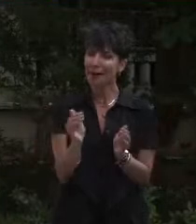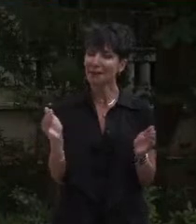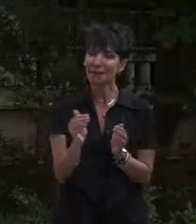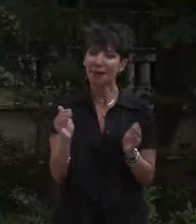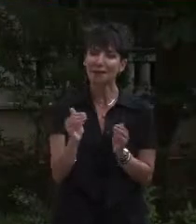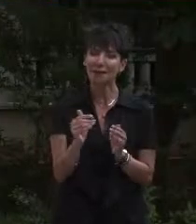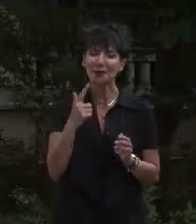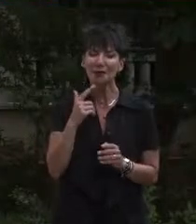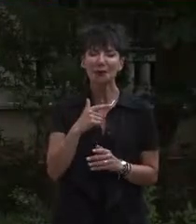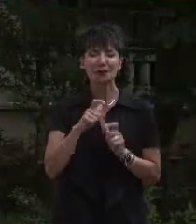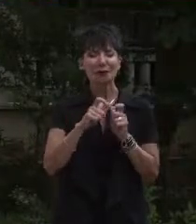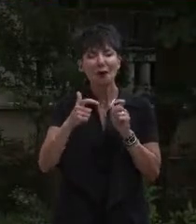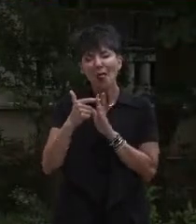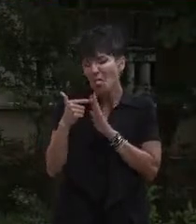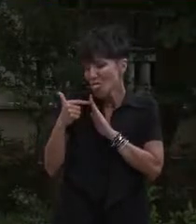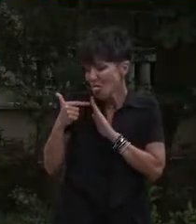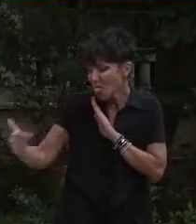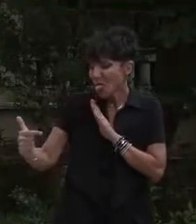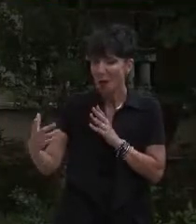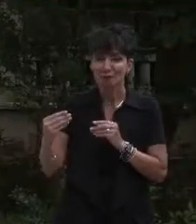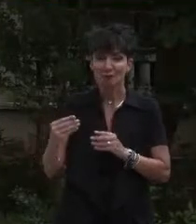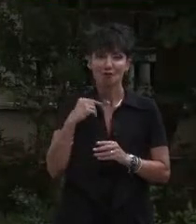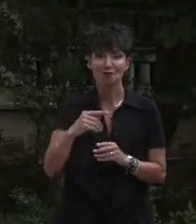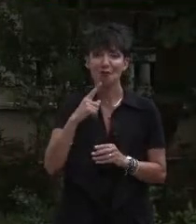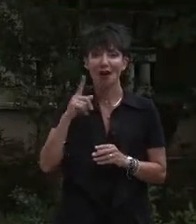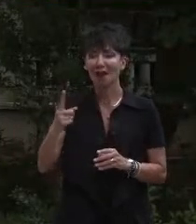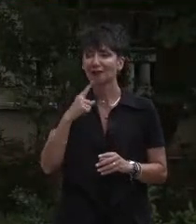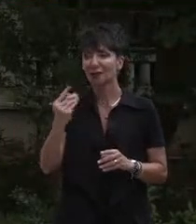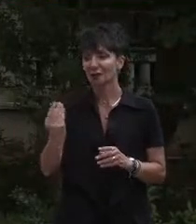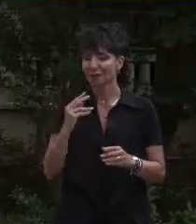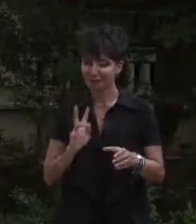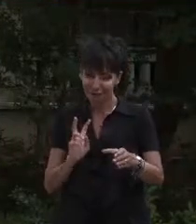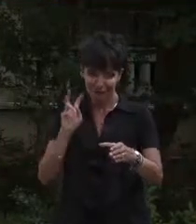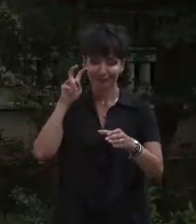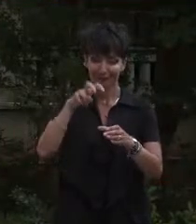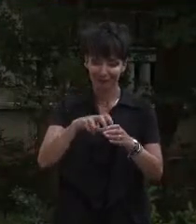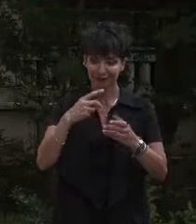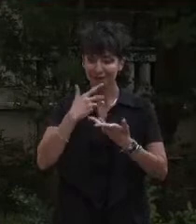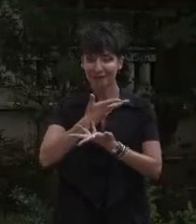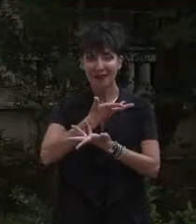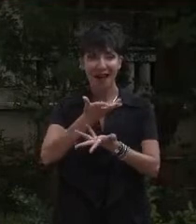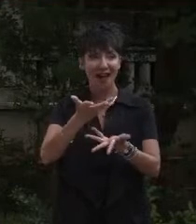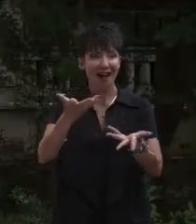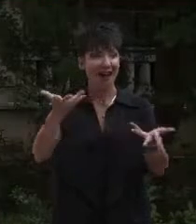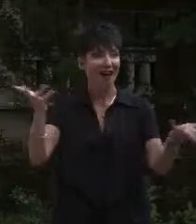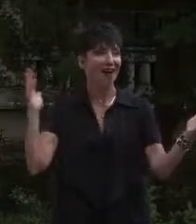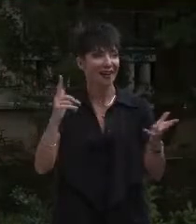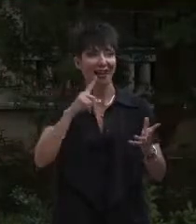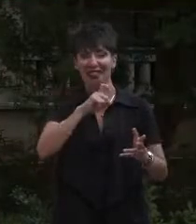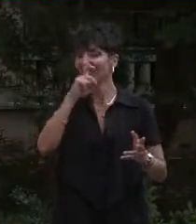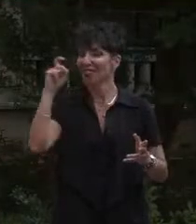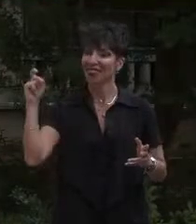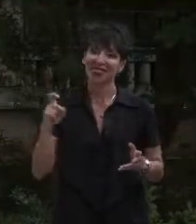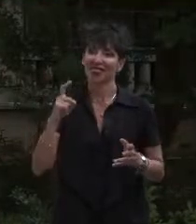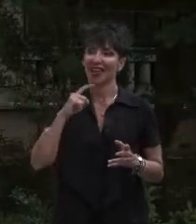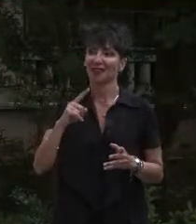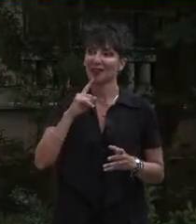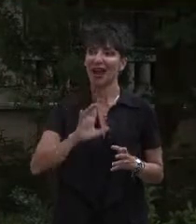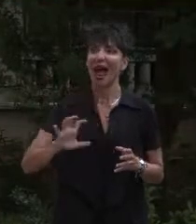ακριτικό σχολείο και ήταν ένα παράθυρο στον κόσμο ακόμα που άνοιξε μέσα σε αυτές τις δύσκολες